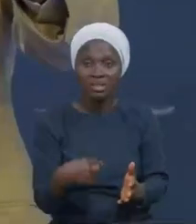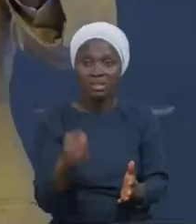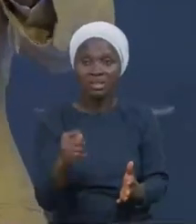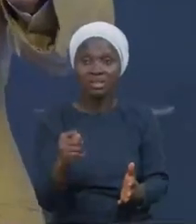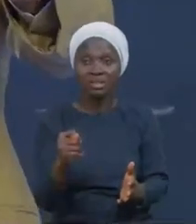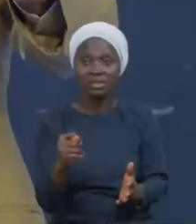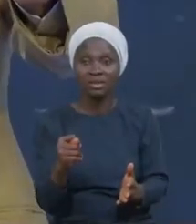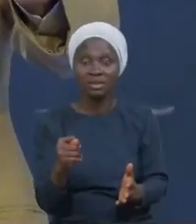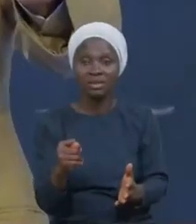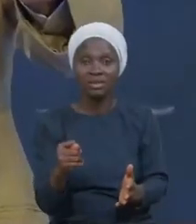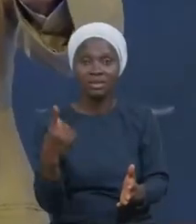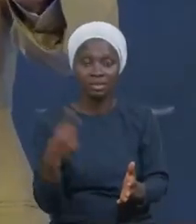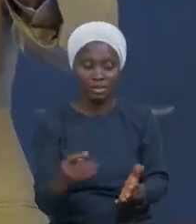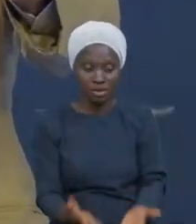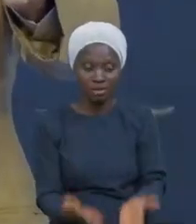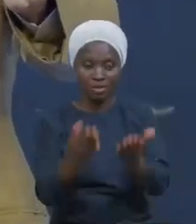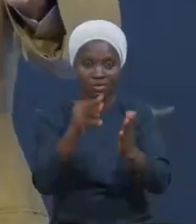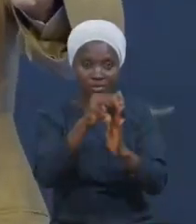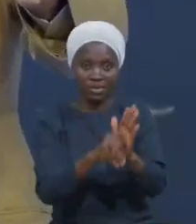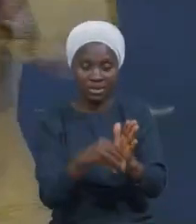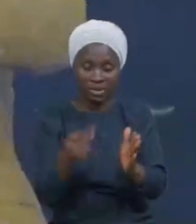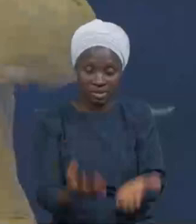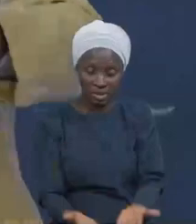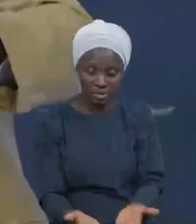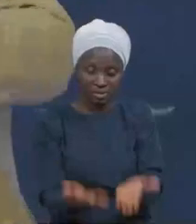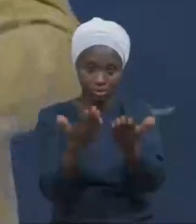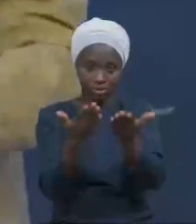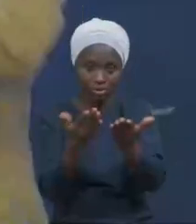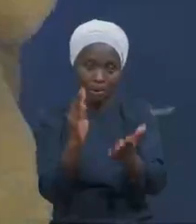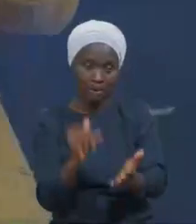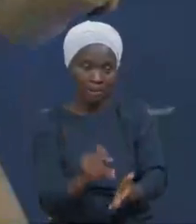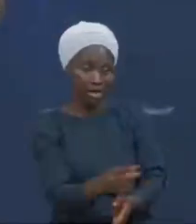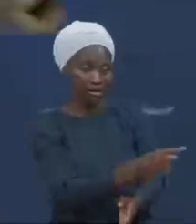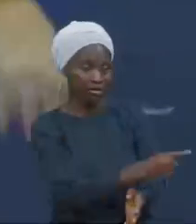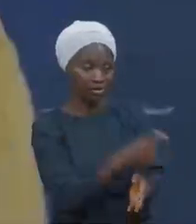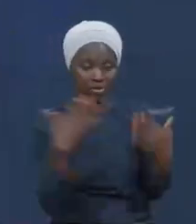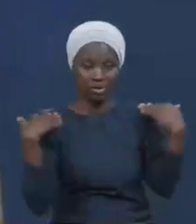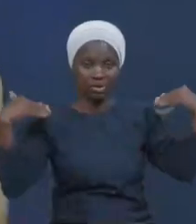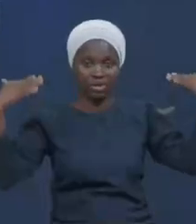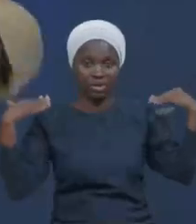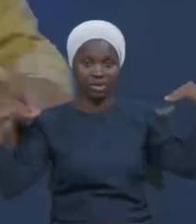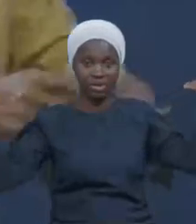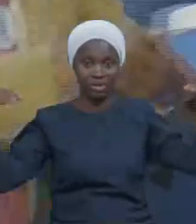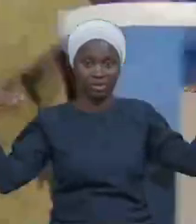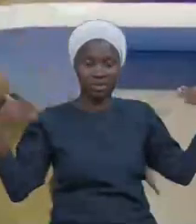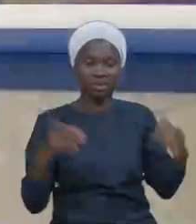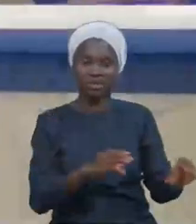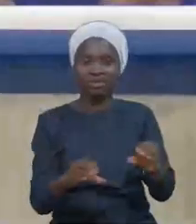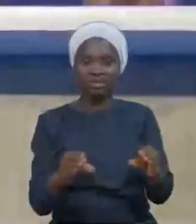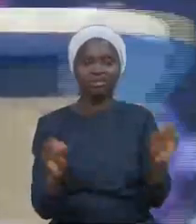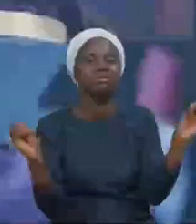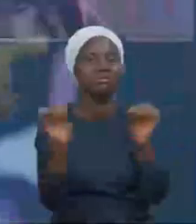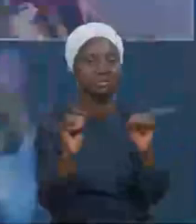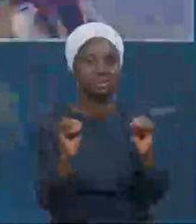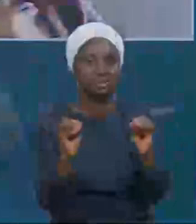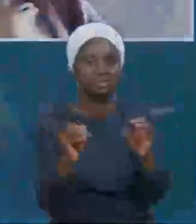l'élévation, l'exaltation par ces anges n'auront pas de valeur si une